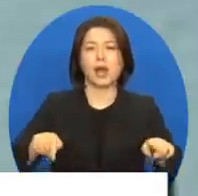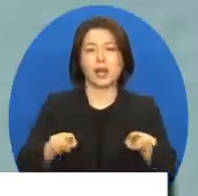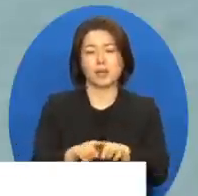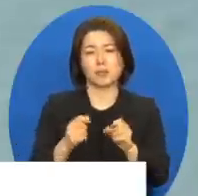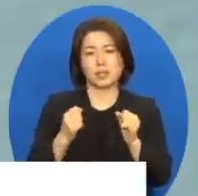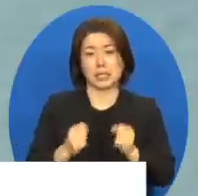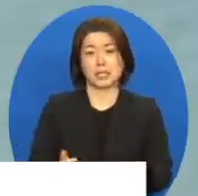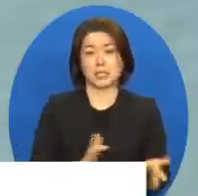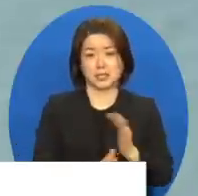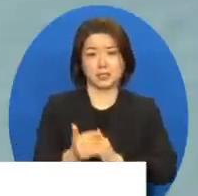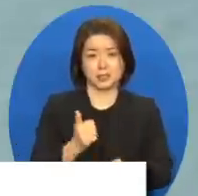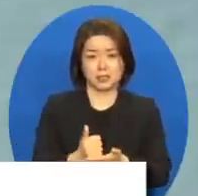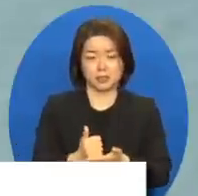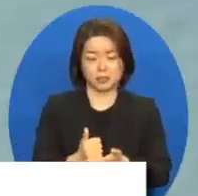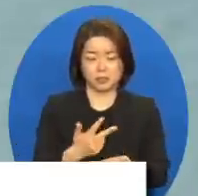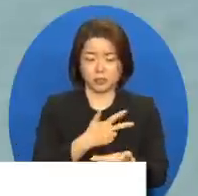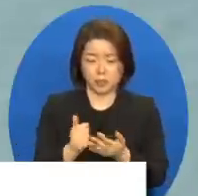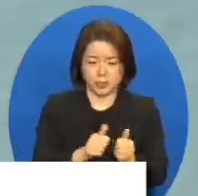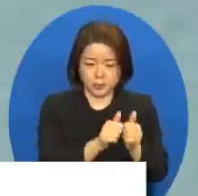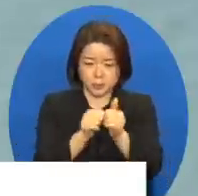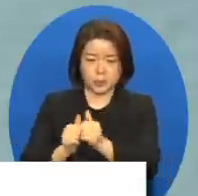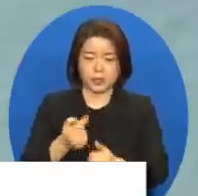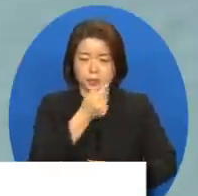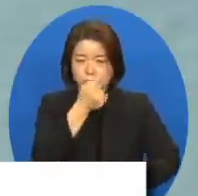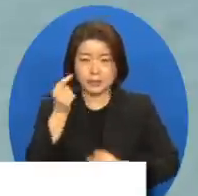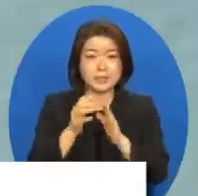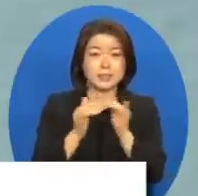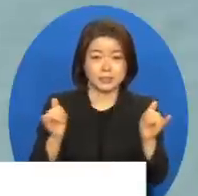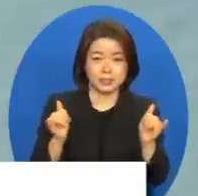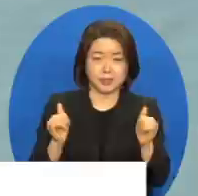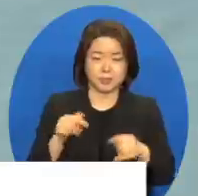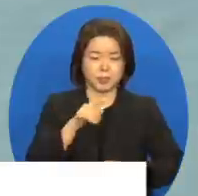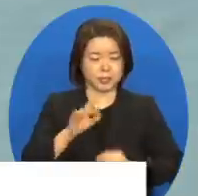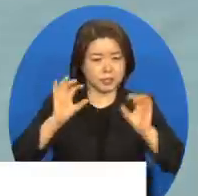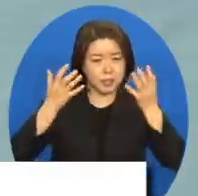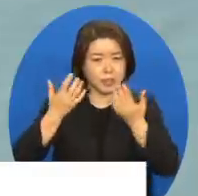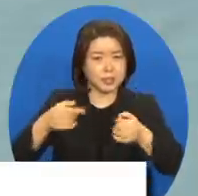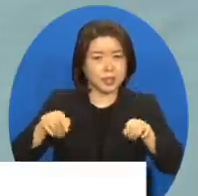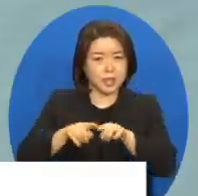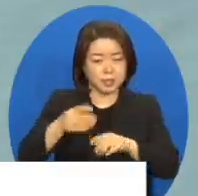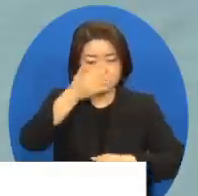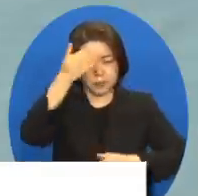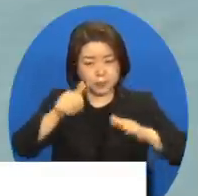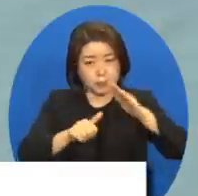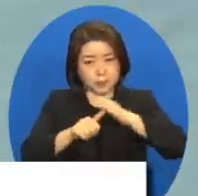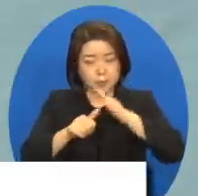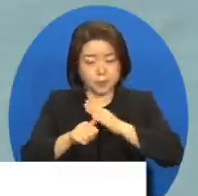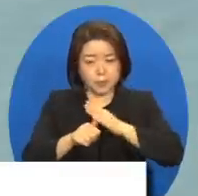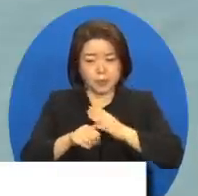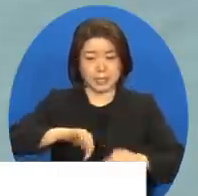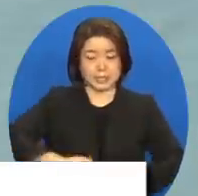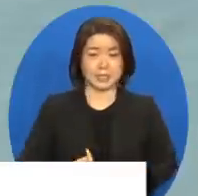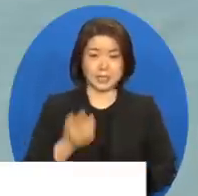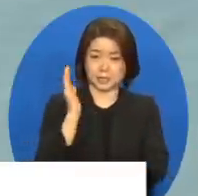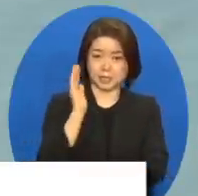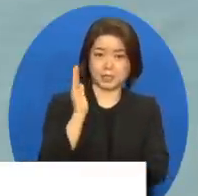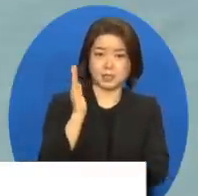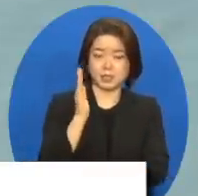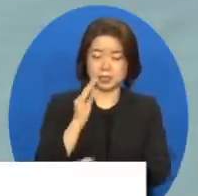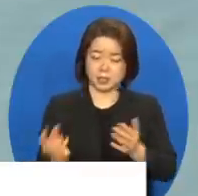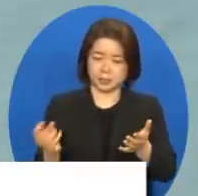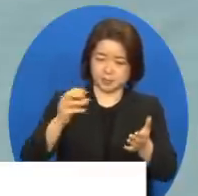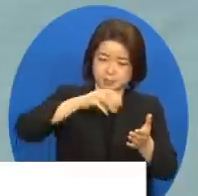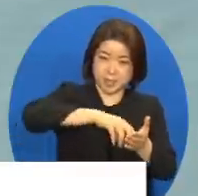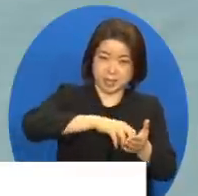예수님, 그 주님과 동행하는 증인들, 그리고 그 아이들과 청소년, 그 또래들의 자기들의 이야기를